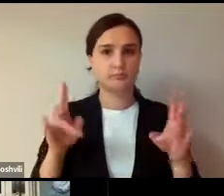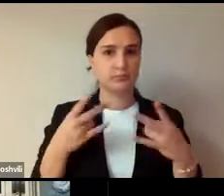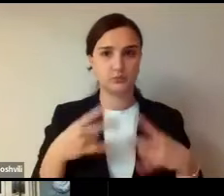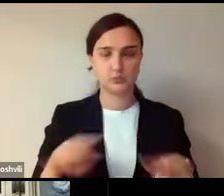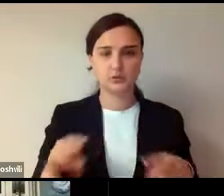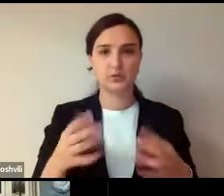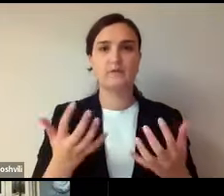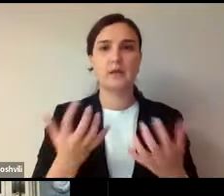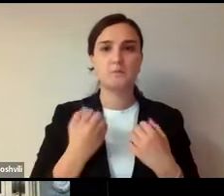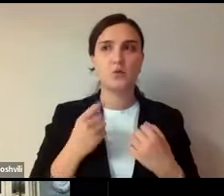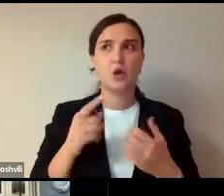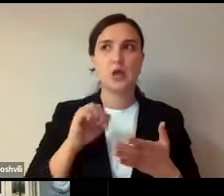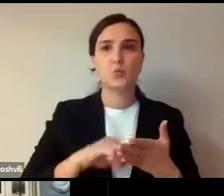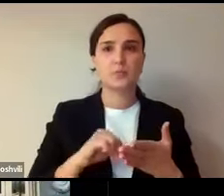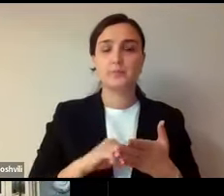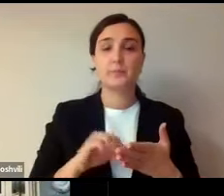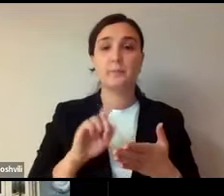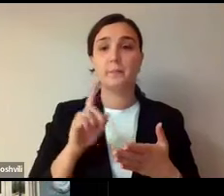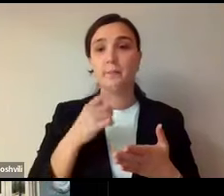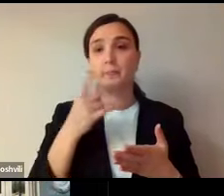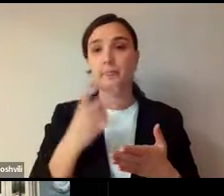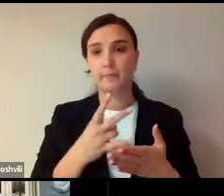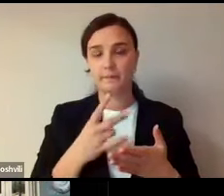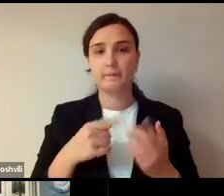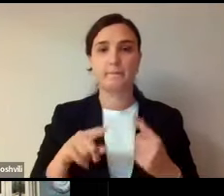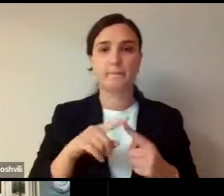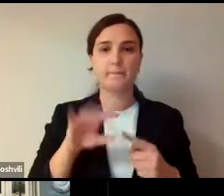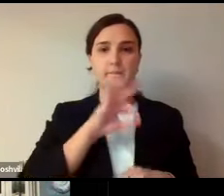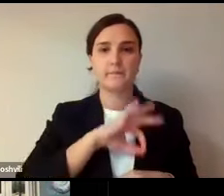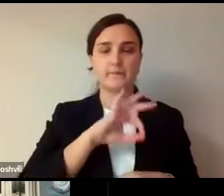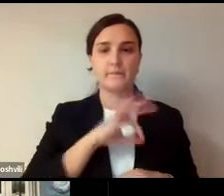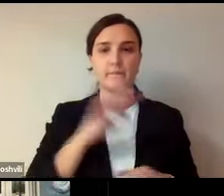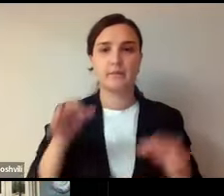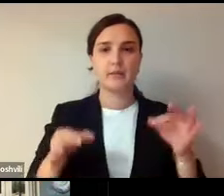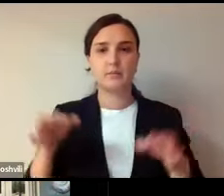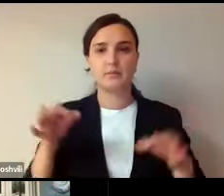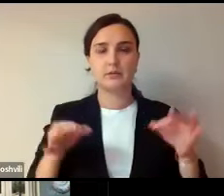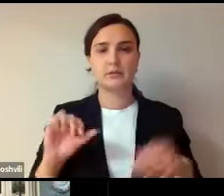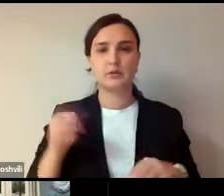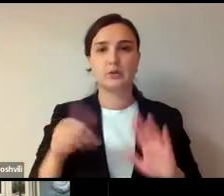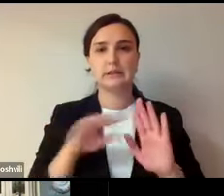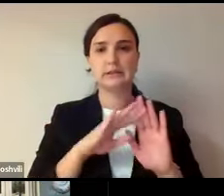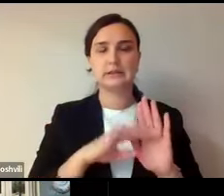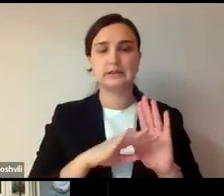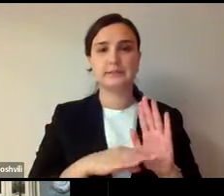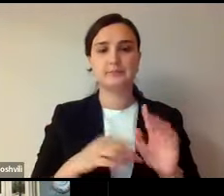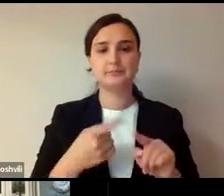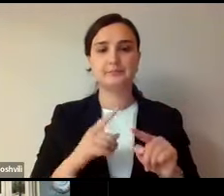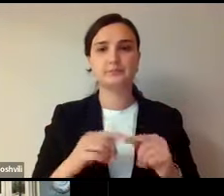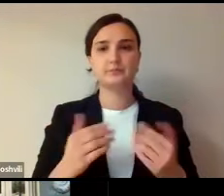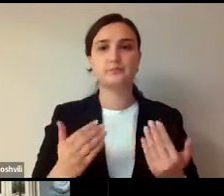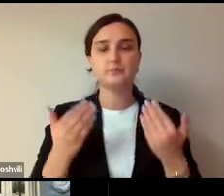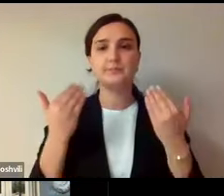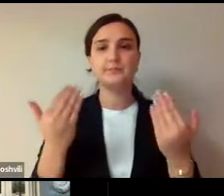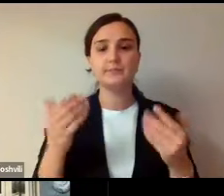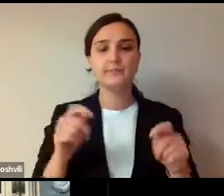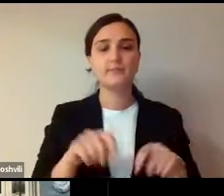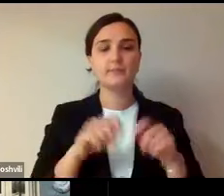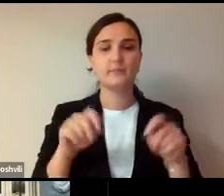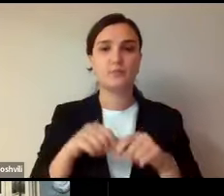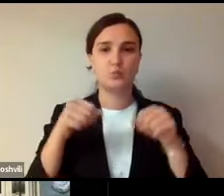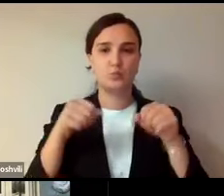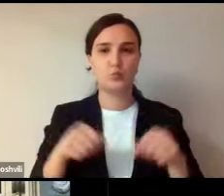ეს როგორც არგუმენტი და რა თქმა უნდა გამოიყენეთ მართლმსაჯულება როგორც სისტემა იმისთვის, რომ თქვენი დარღვეული